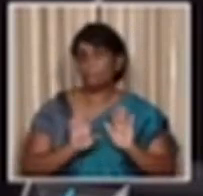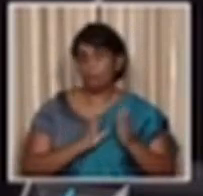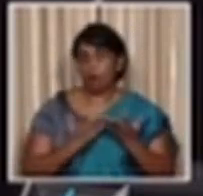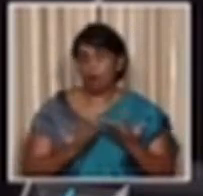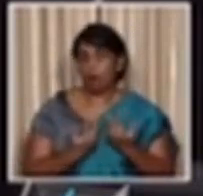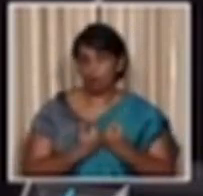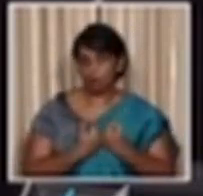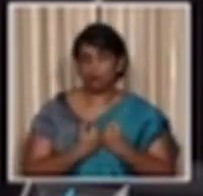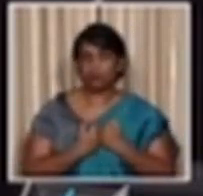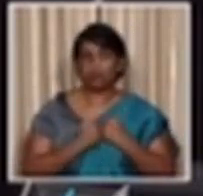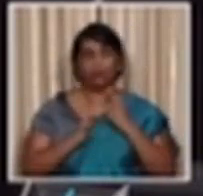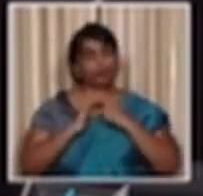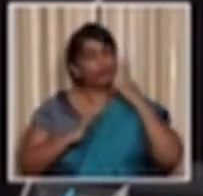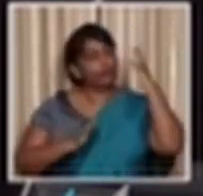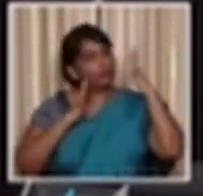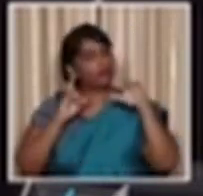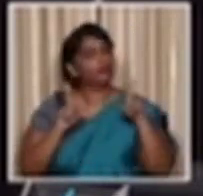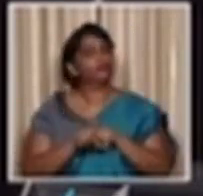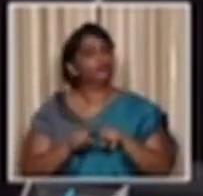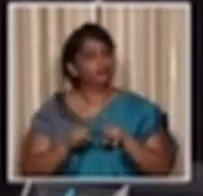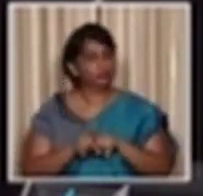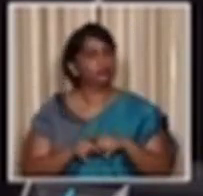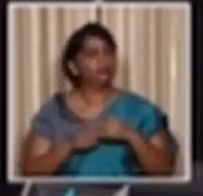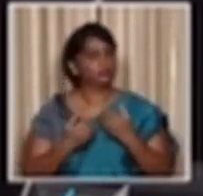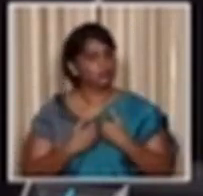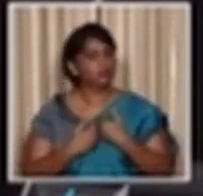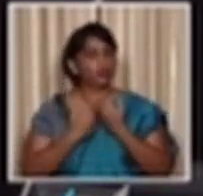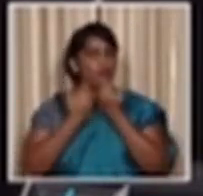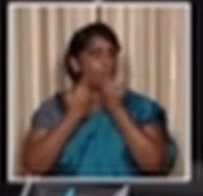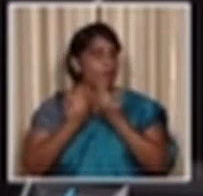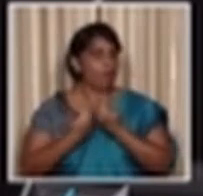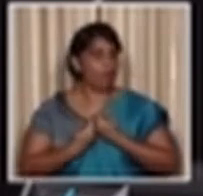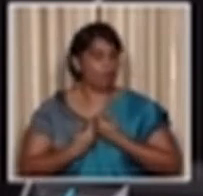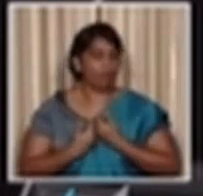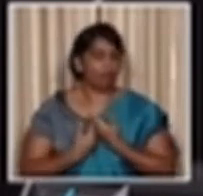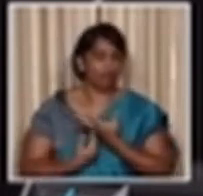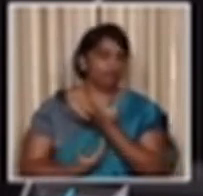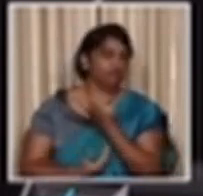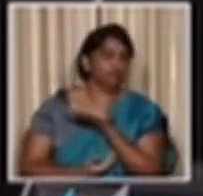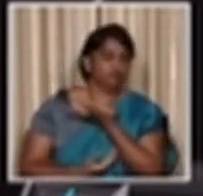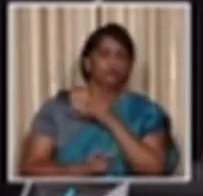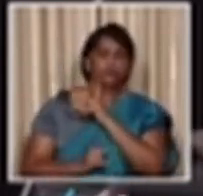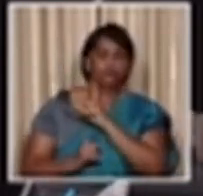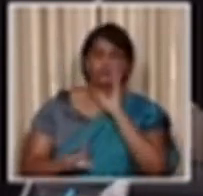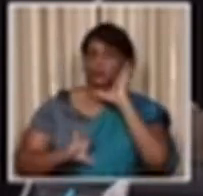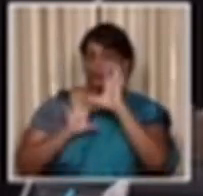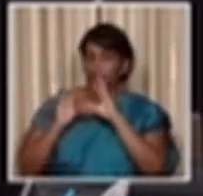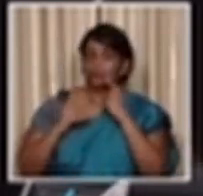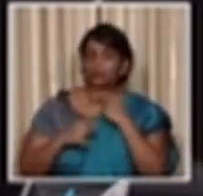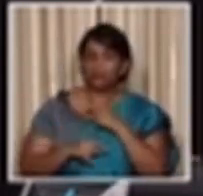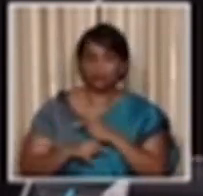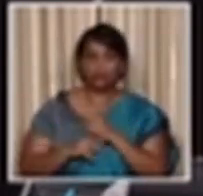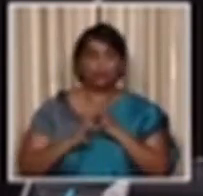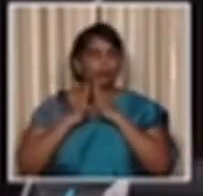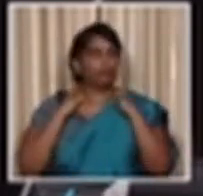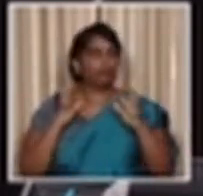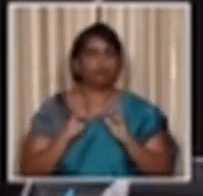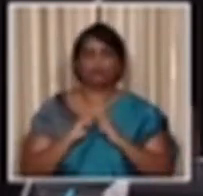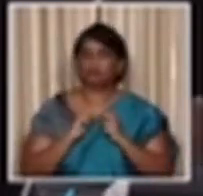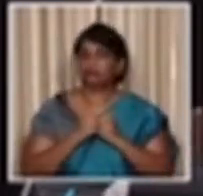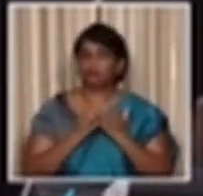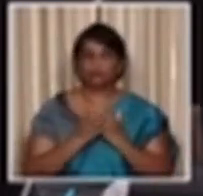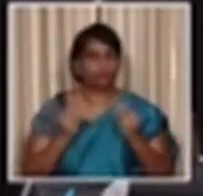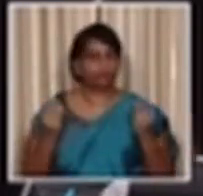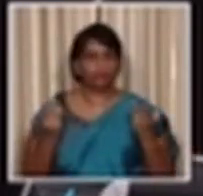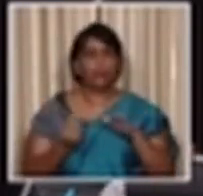මේ සඳහා ජාත්‍යන්තරවත් අපි උපදෙස් ඉල්ලලා තියෙනවා. ඒ වගේම මේ තොරතුරුත් අරගත්තා. ඒවයි ලොකු විසඳුමක් නැහැ. ඒ